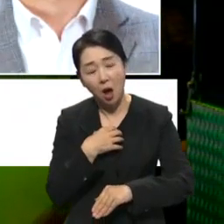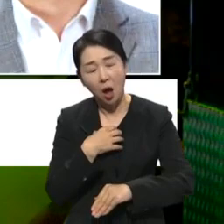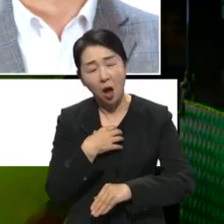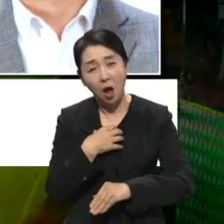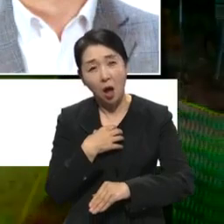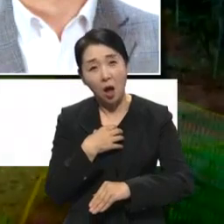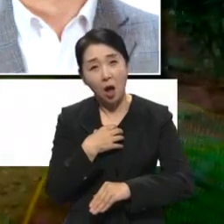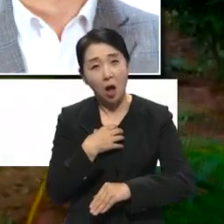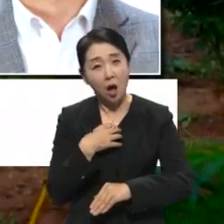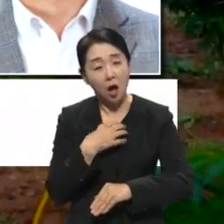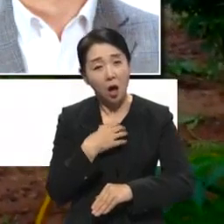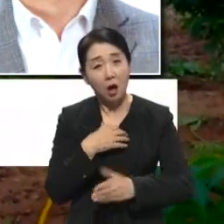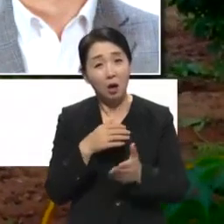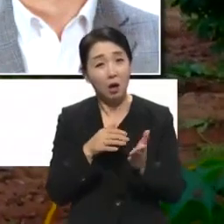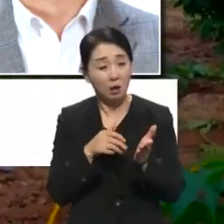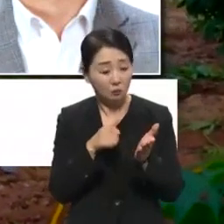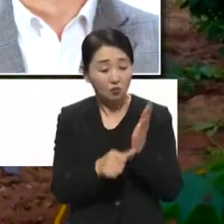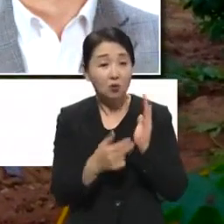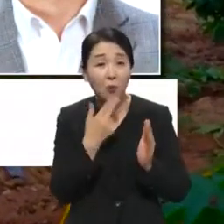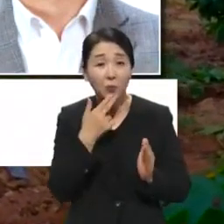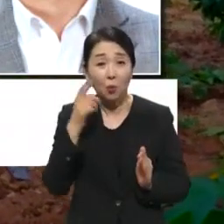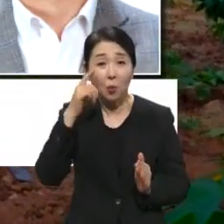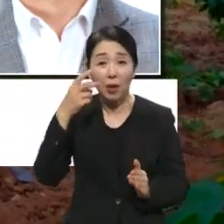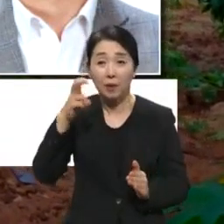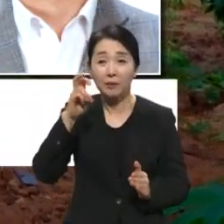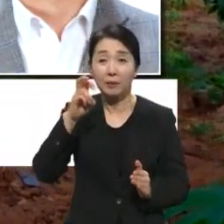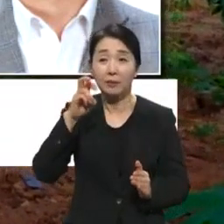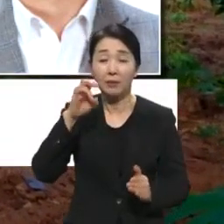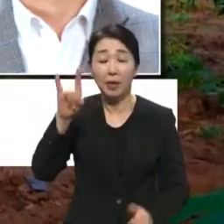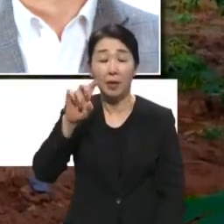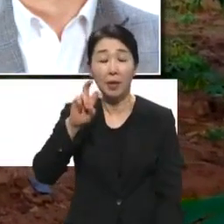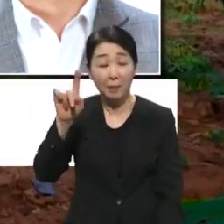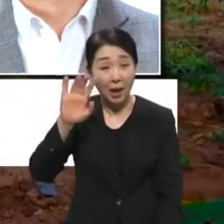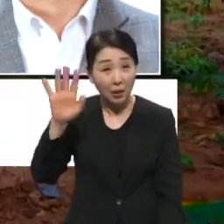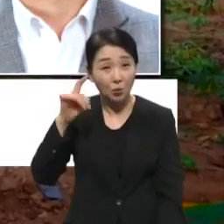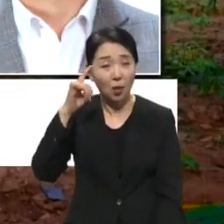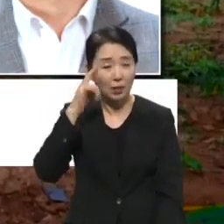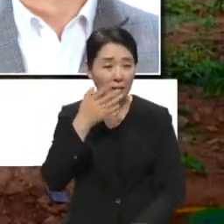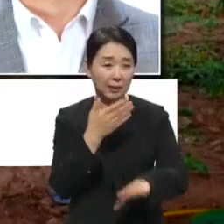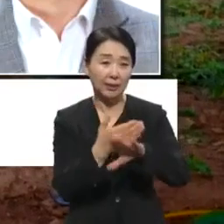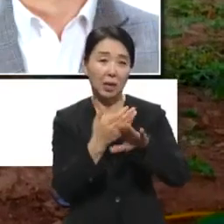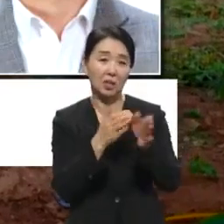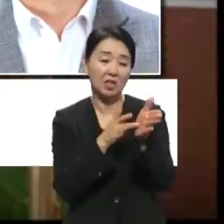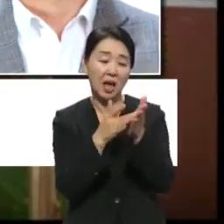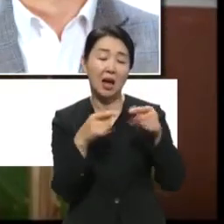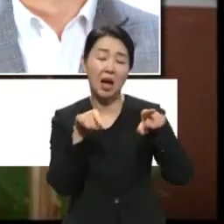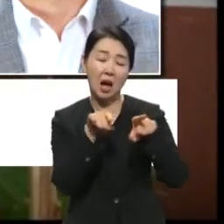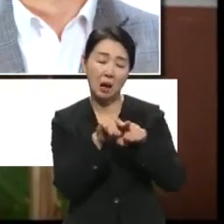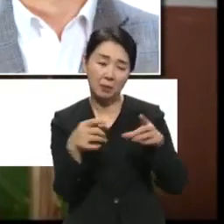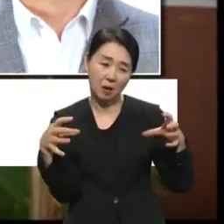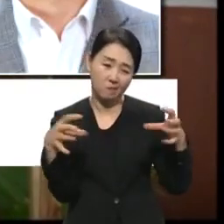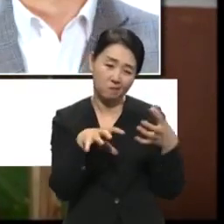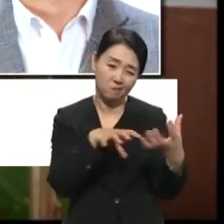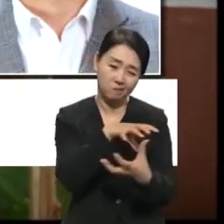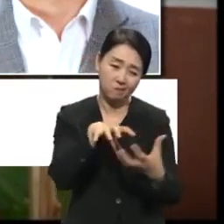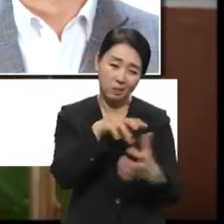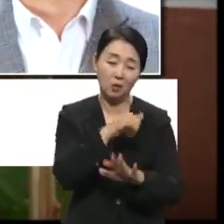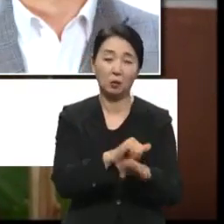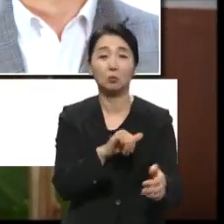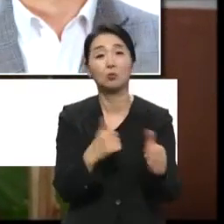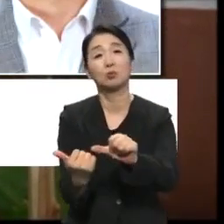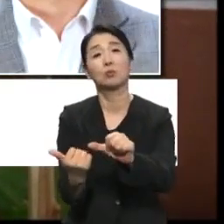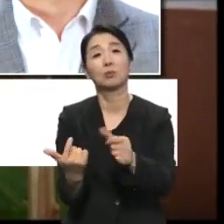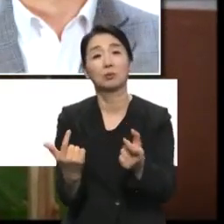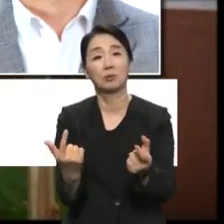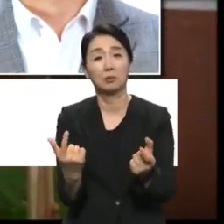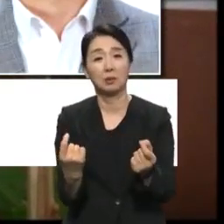가진 성분은 없어요 개마 성분이 아니고 다른 거와 어떤 복합적인 요인에 의해서 사망에 이루어지지